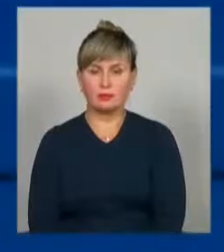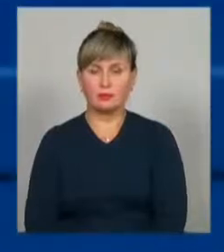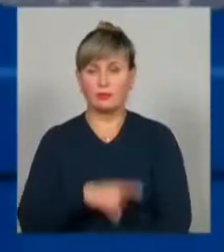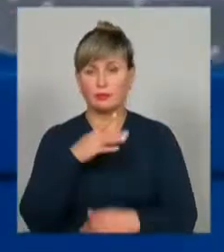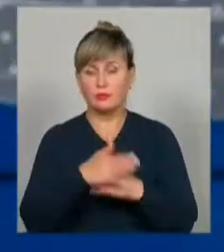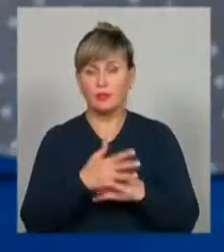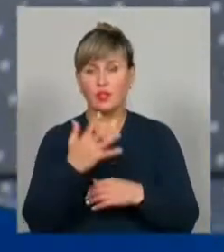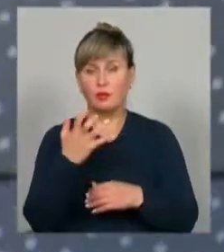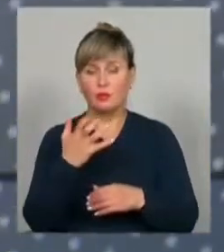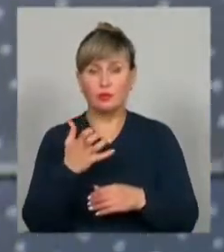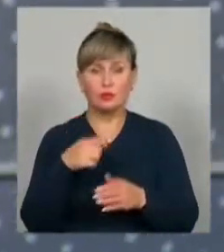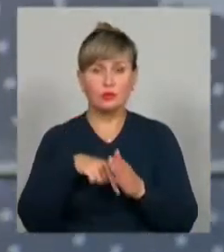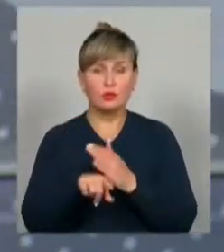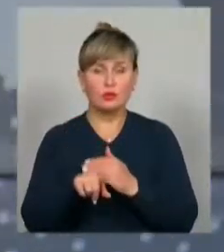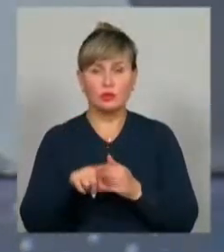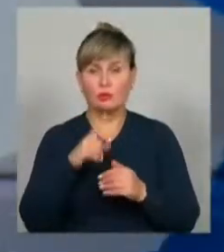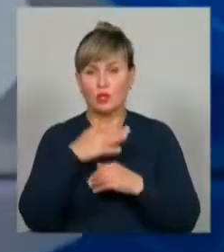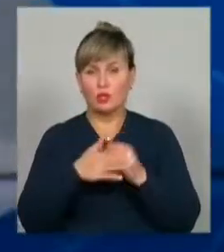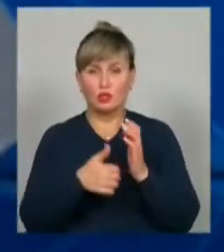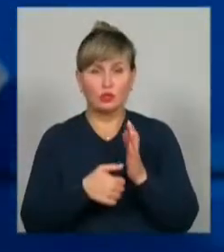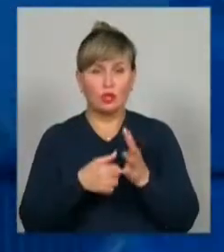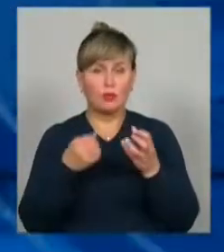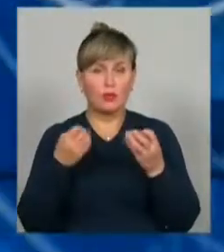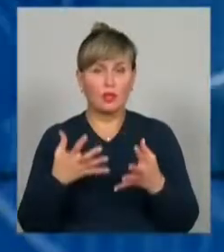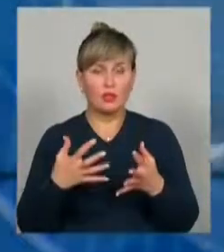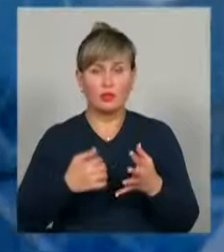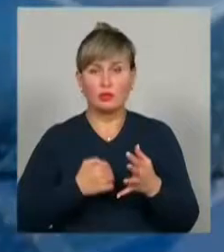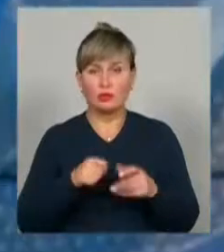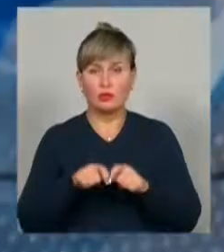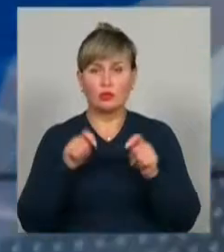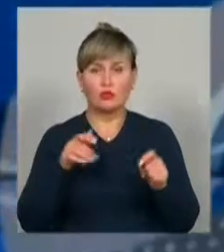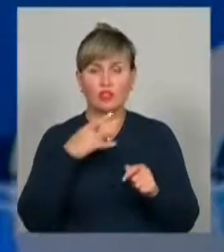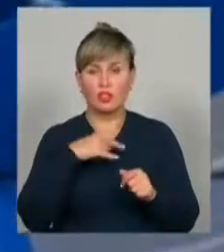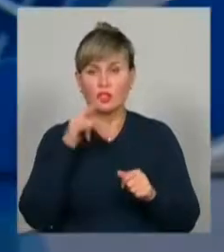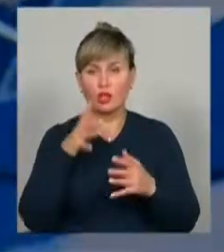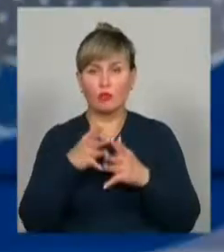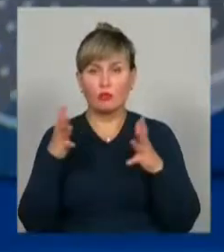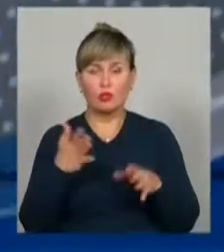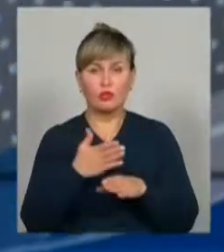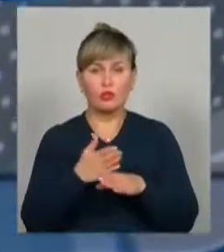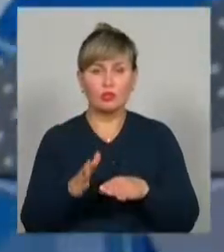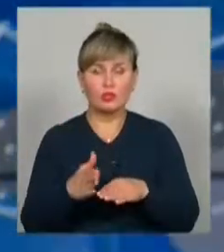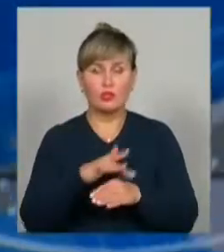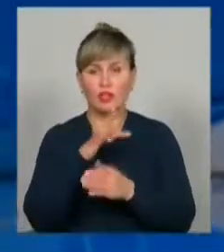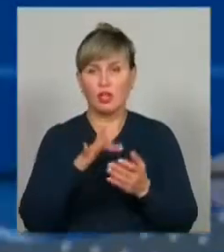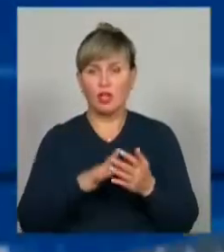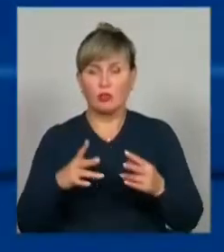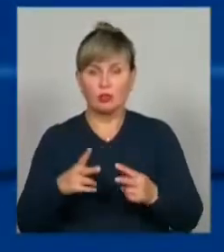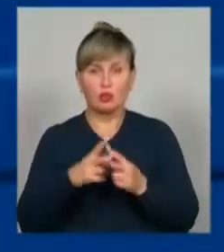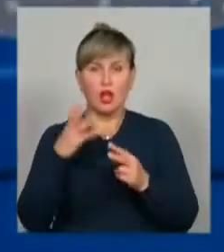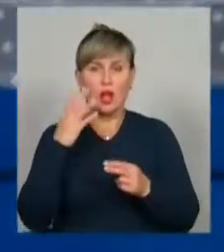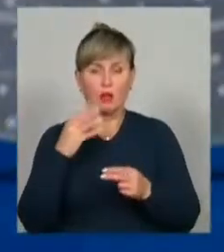Порядка 500 ОСИ и почти 600 простых товариществ созданы в Казахстане. Большая часть из них в городах Нур-Султан и